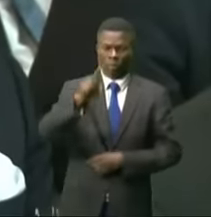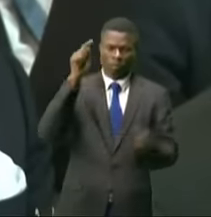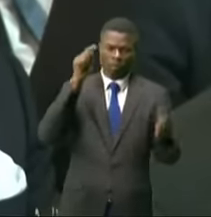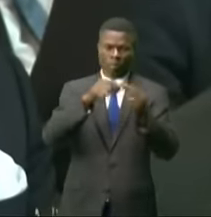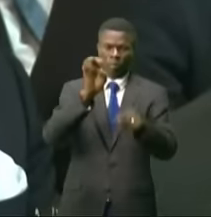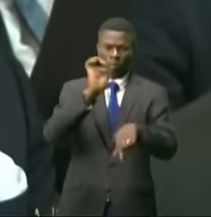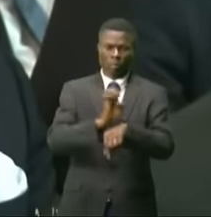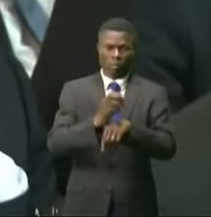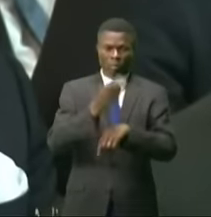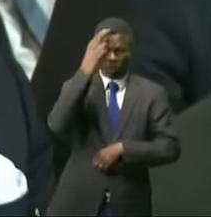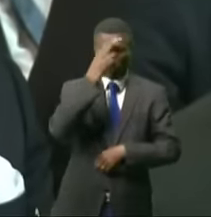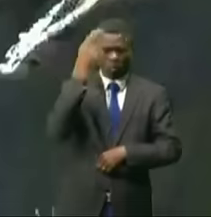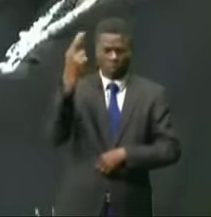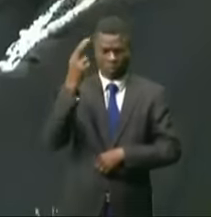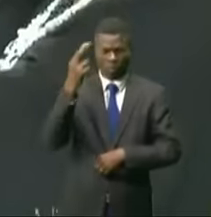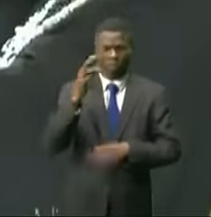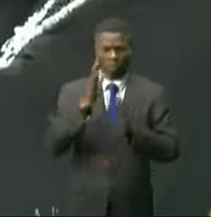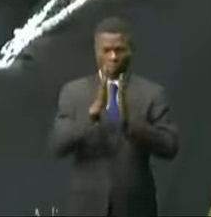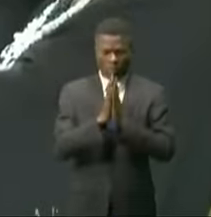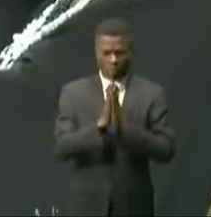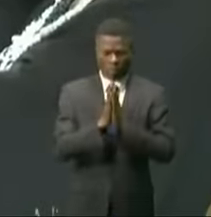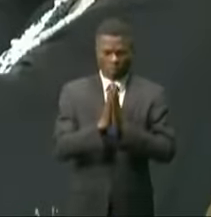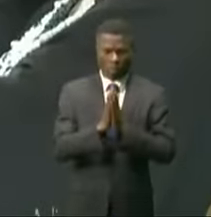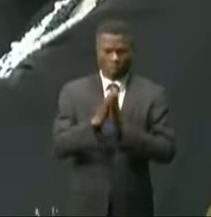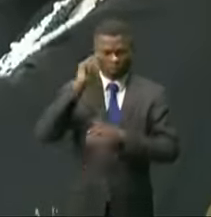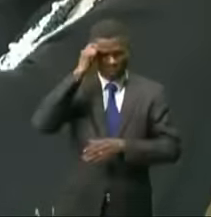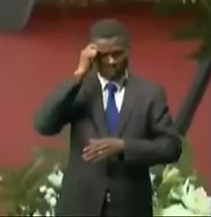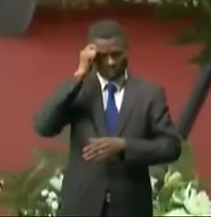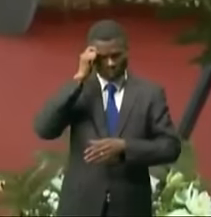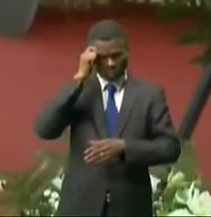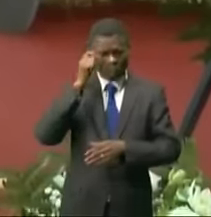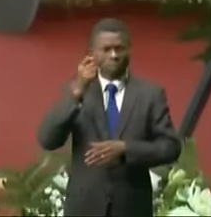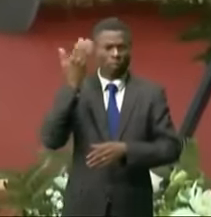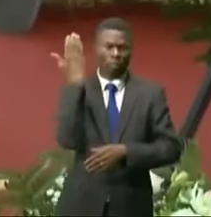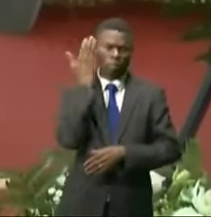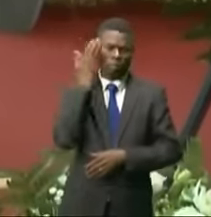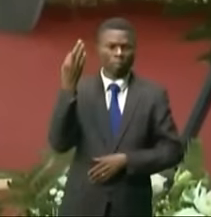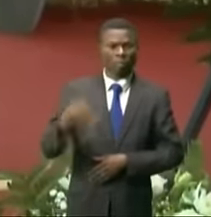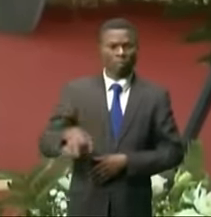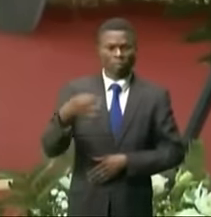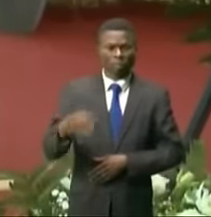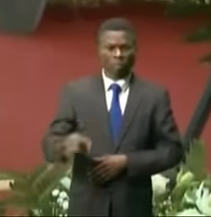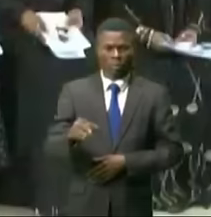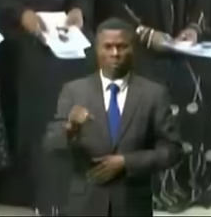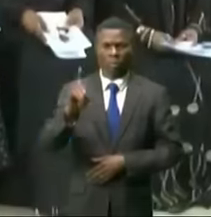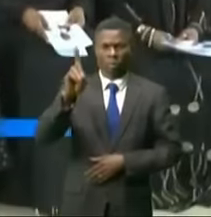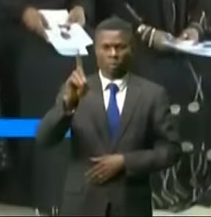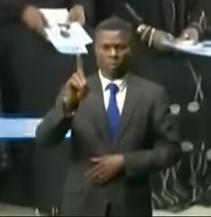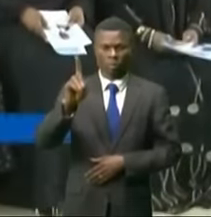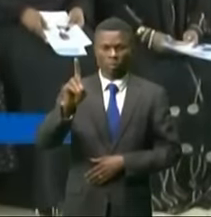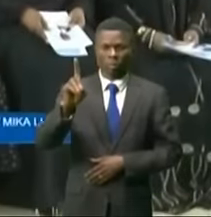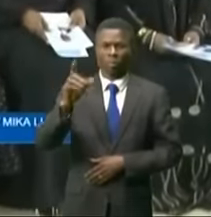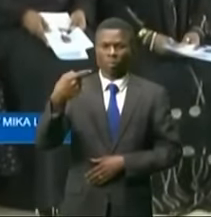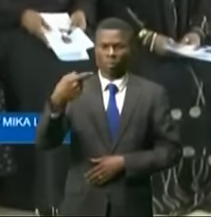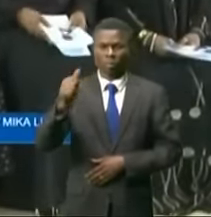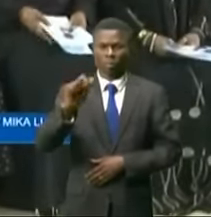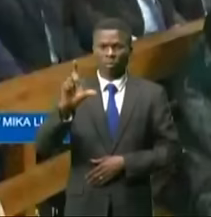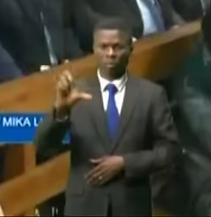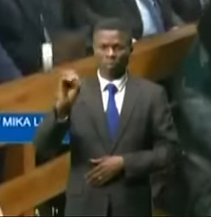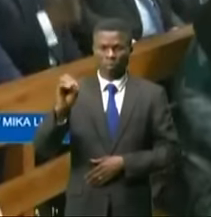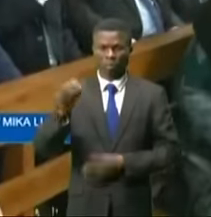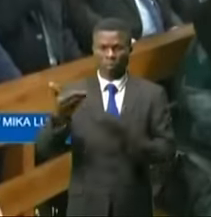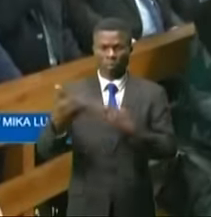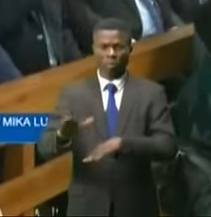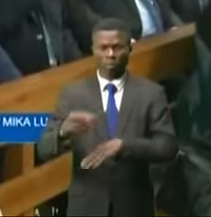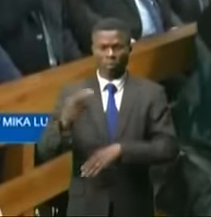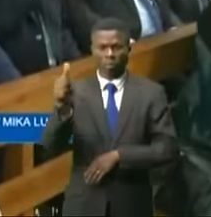Congo pour une messe de suffrage en mémoire de François Malisawa Gallo Poto Junior, décédé